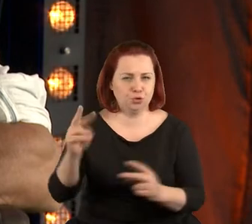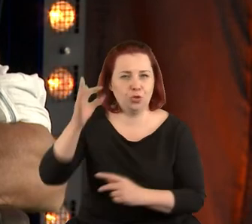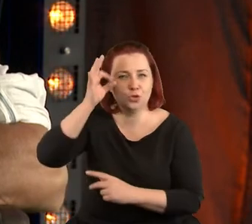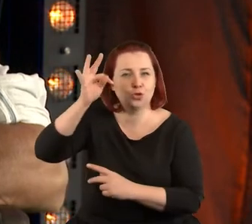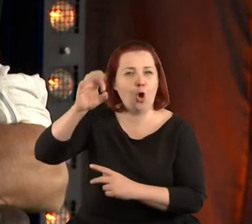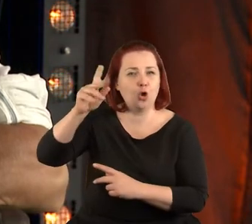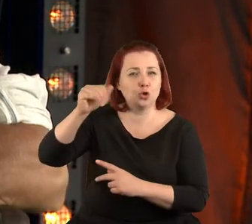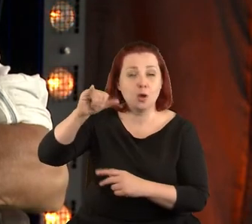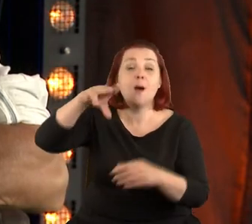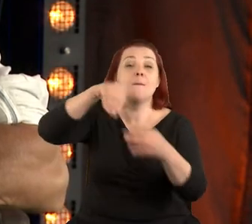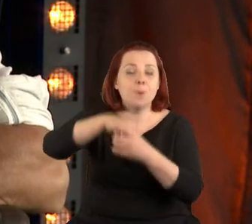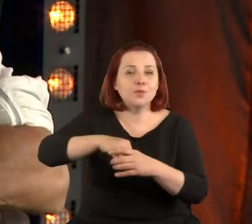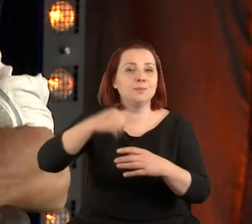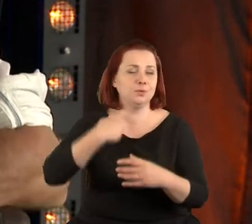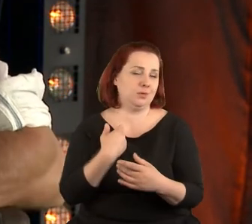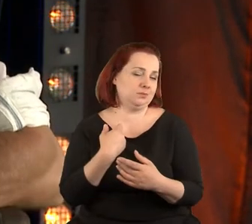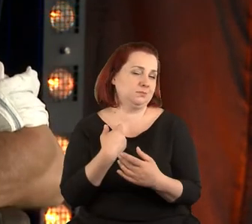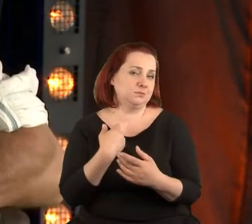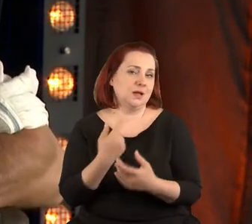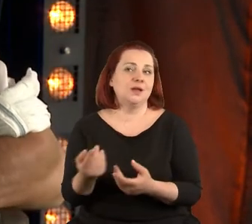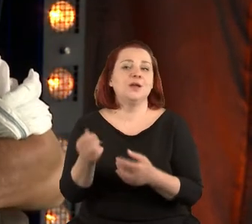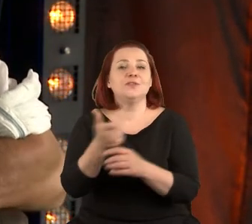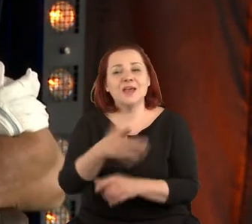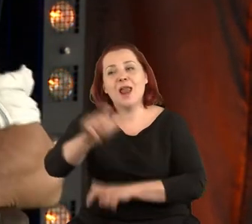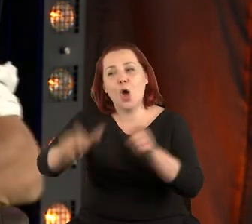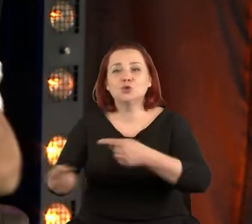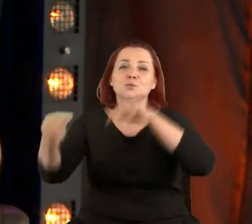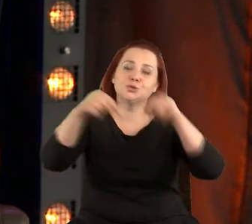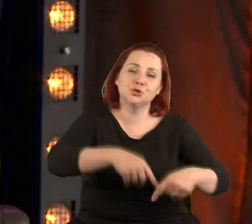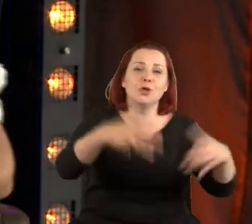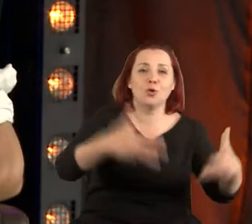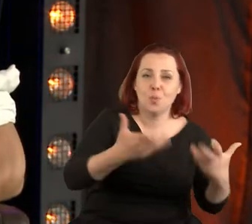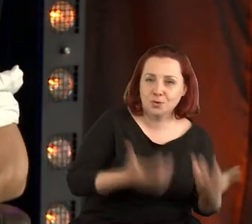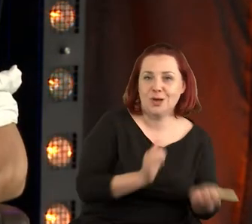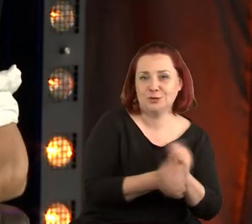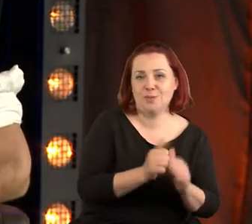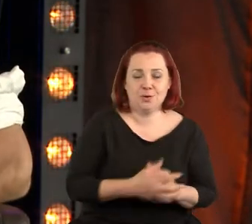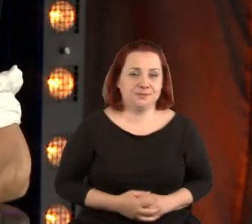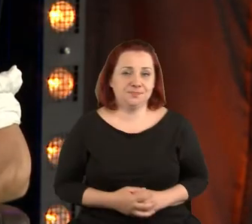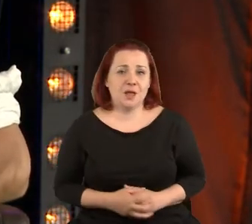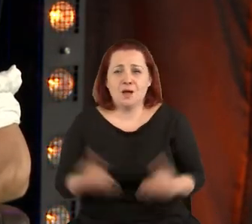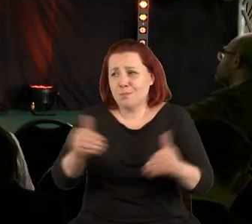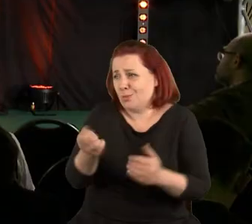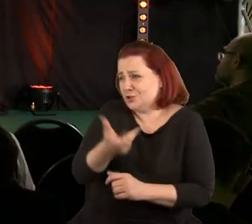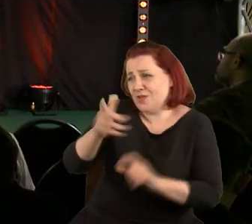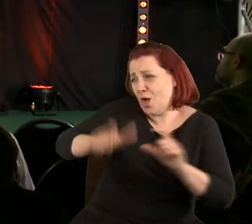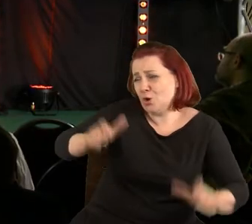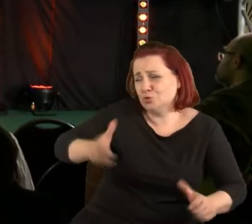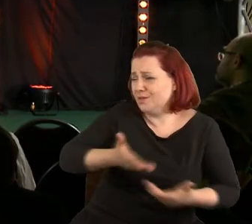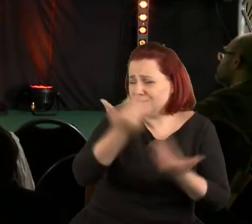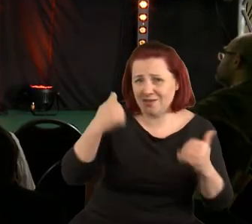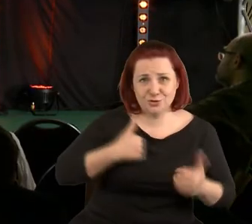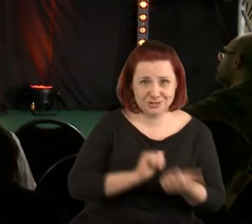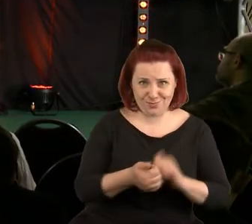naszego klubu i chciało uprawiać sport. Bo może ktoś jeszcze nie wie, że sport jest fajny i w ogóle ruch jest fajny. Właśnie, chciałam zapytać, jak to jest,